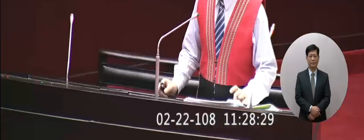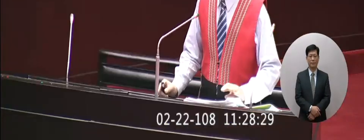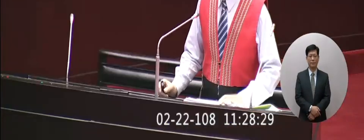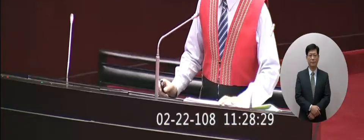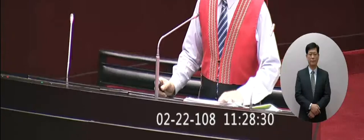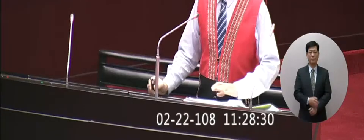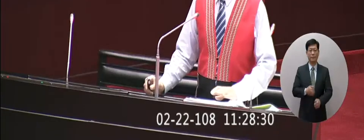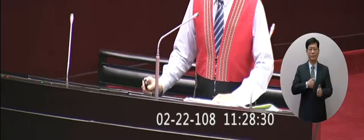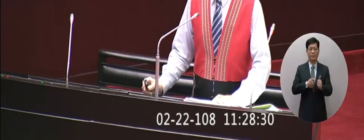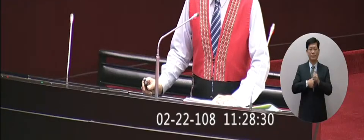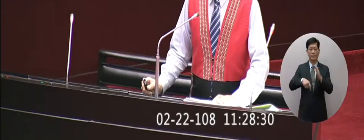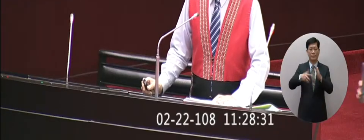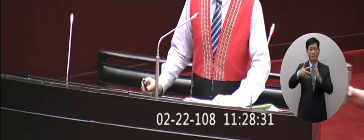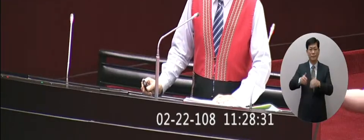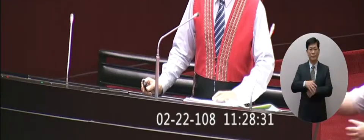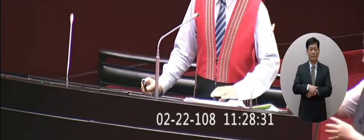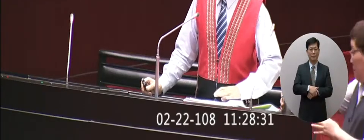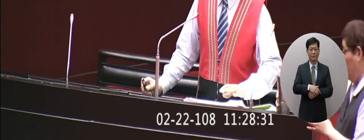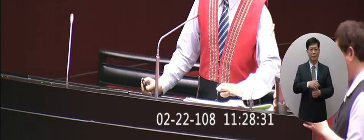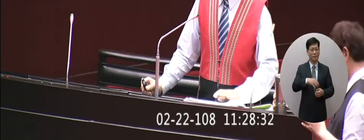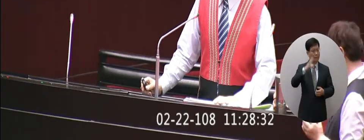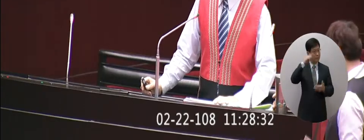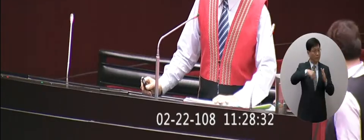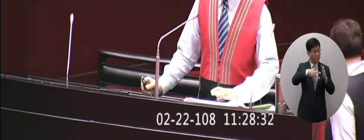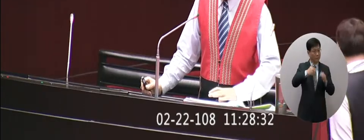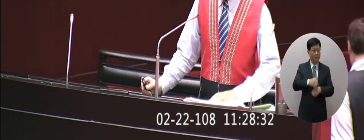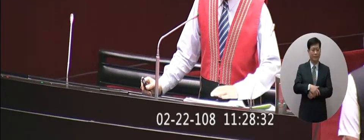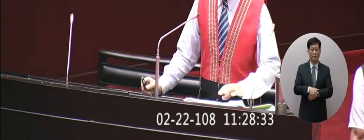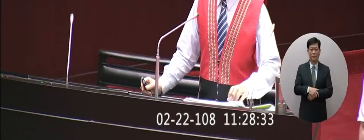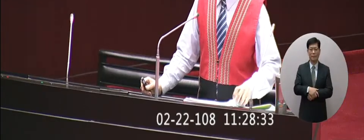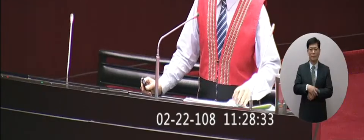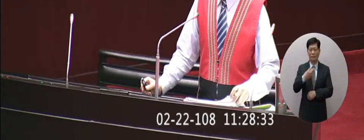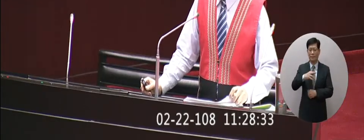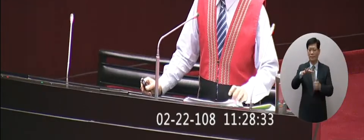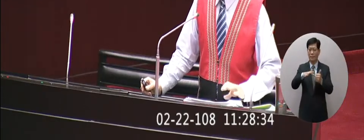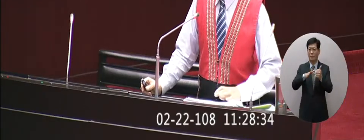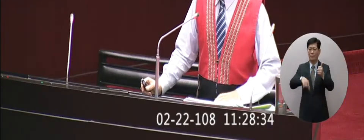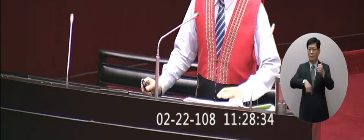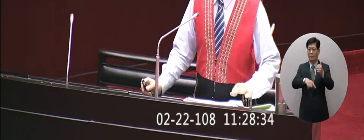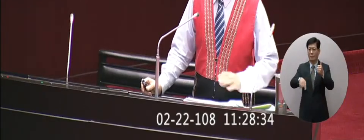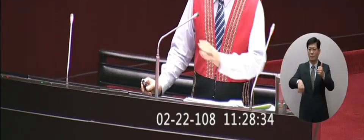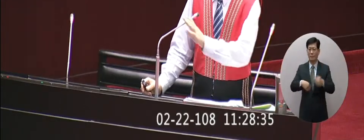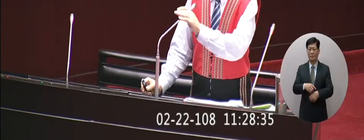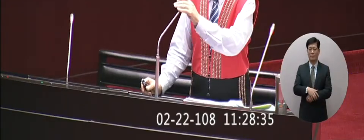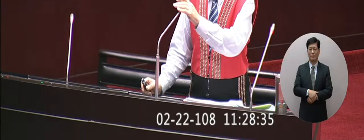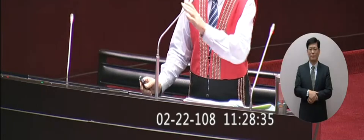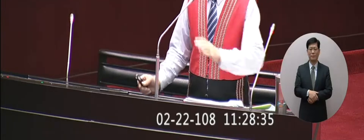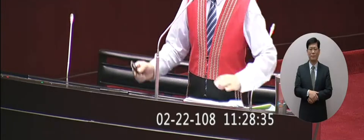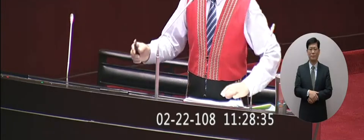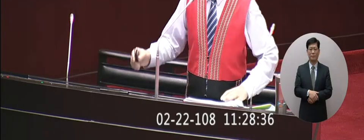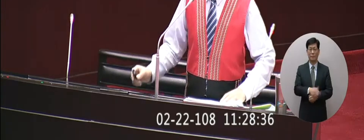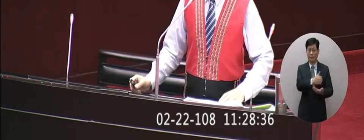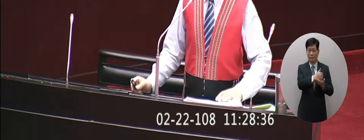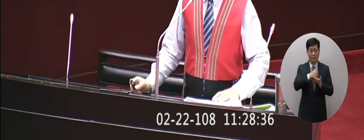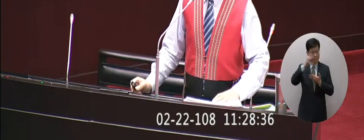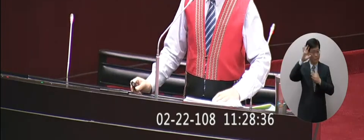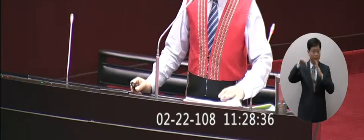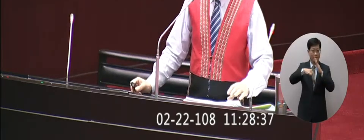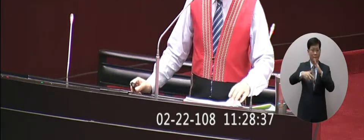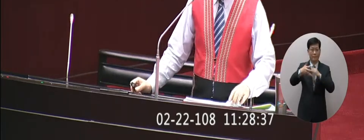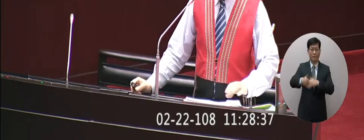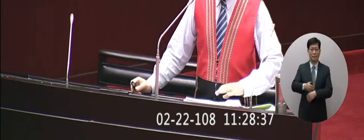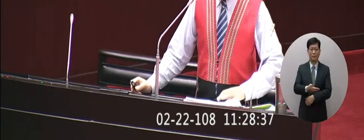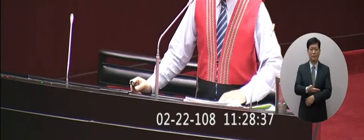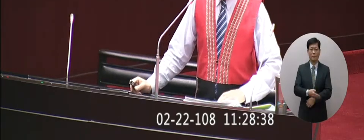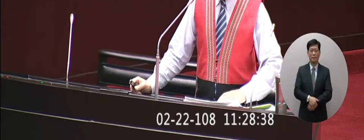副院长、苏院长。及所有的内阁团队，有请苏院长，